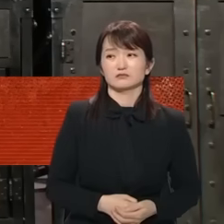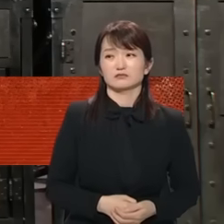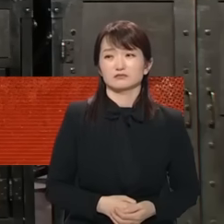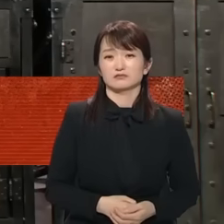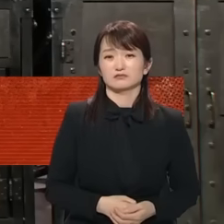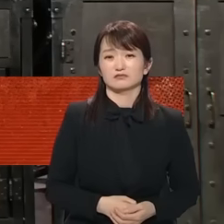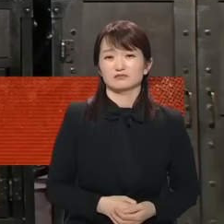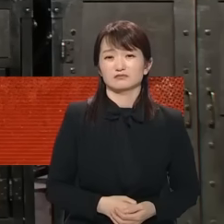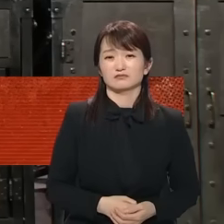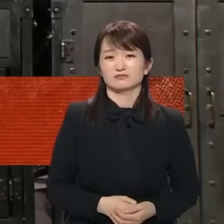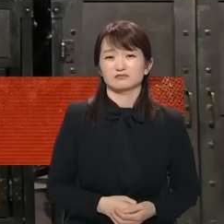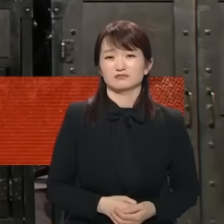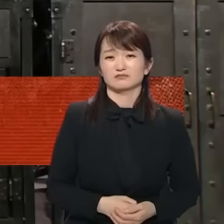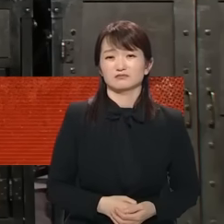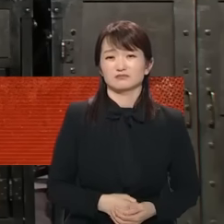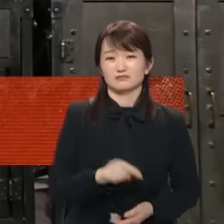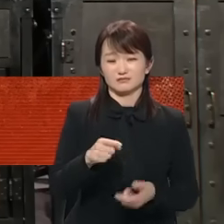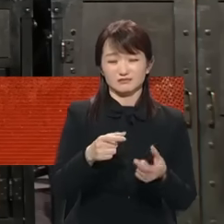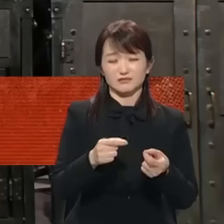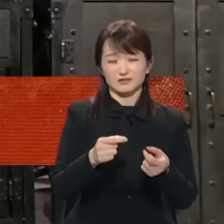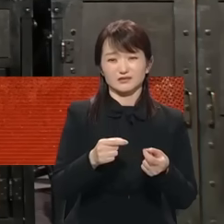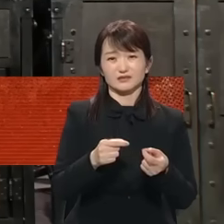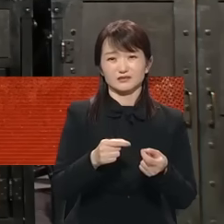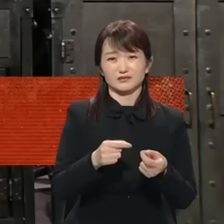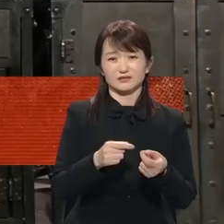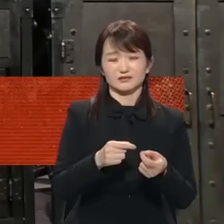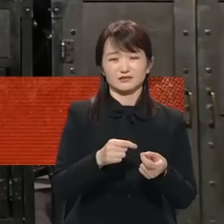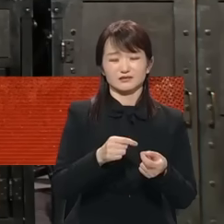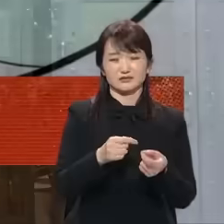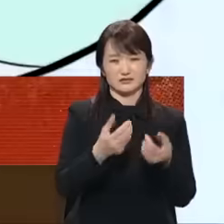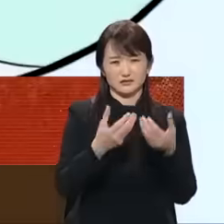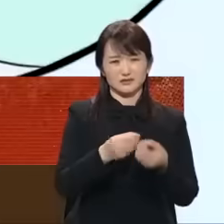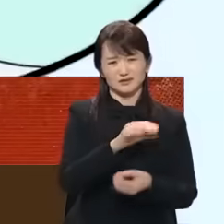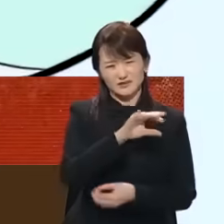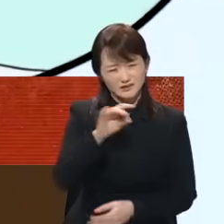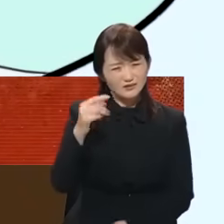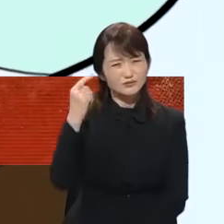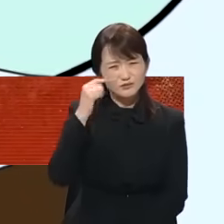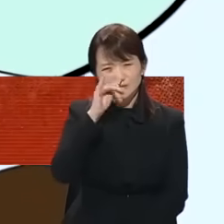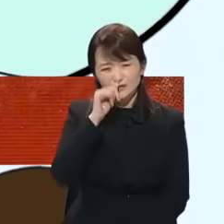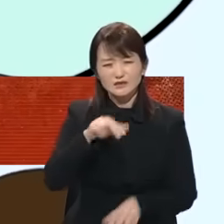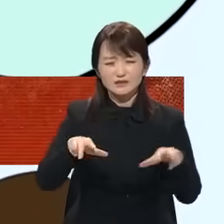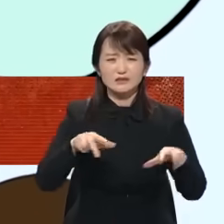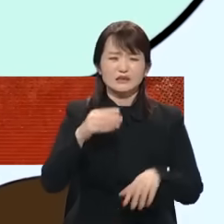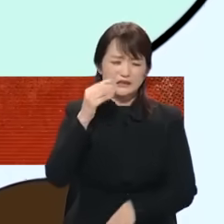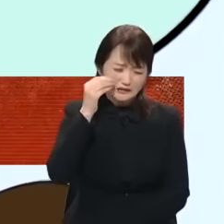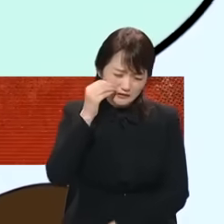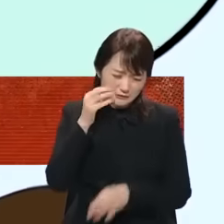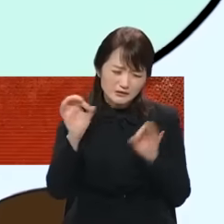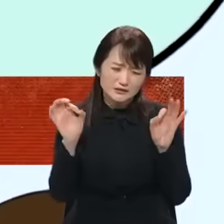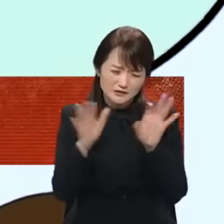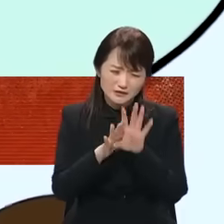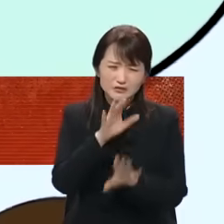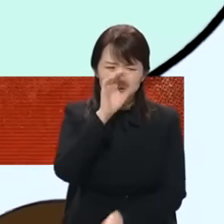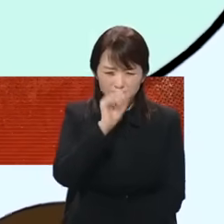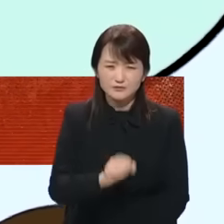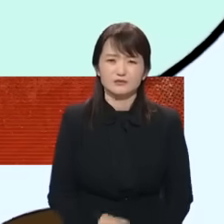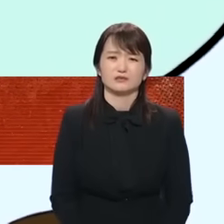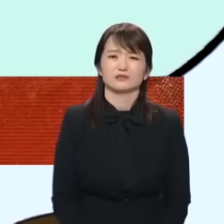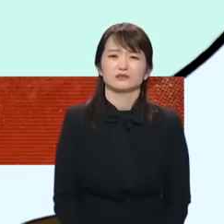일단 뭐 이런 경우들을 가끔 보고 듣습니다만 이제는 제발 사라졌으면 하는 그런 풍경 중에 하나가 아닐까